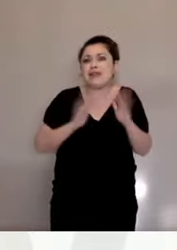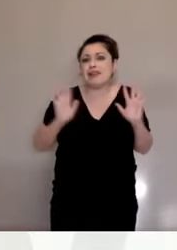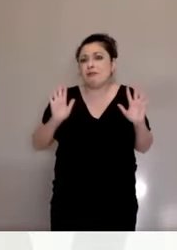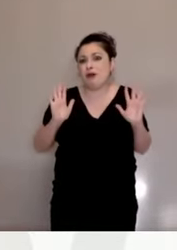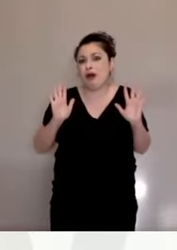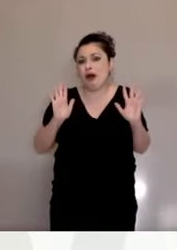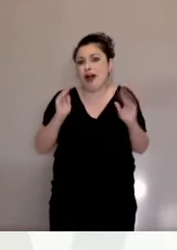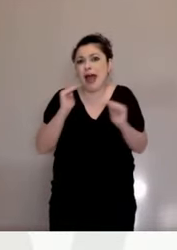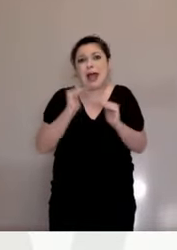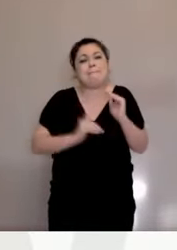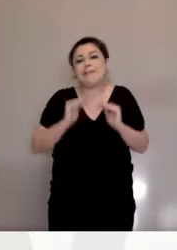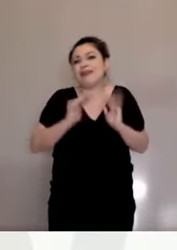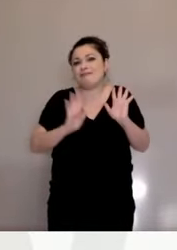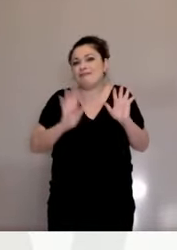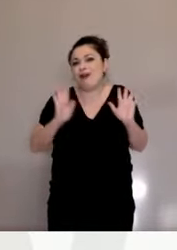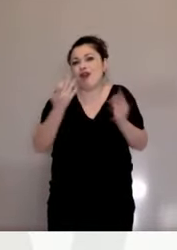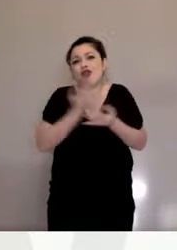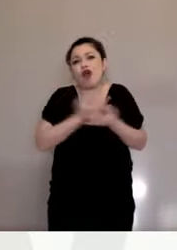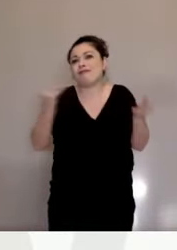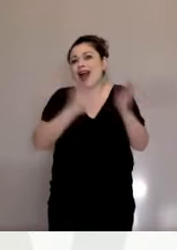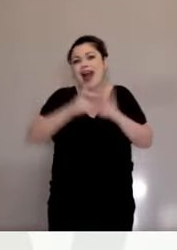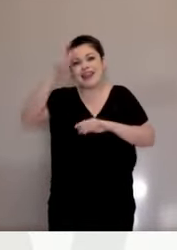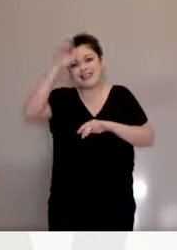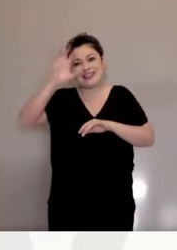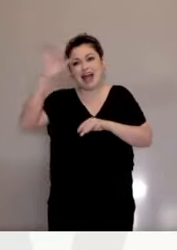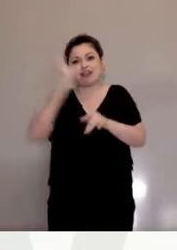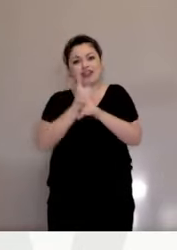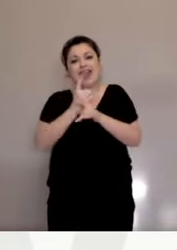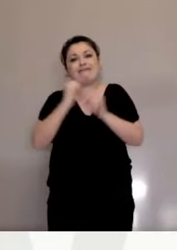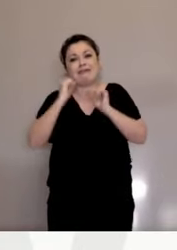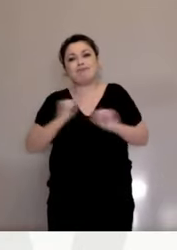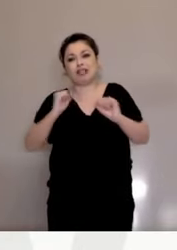il minimum che il Stato ha la possibilità